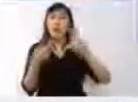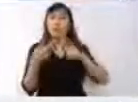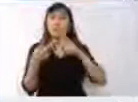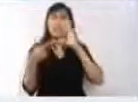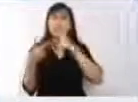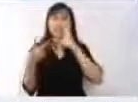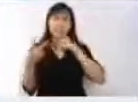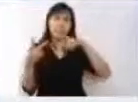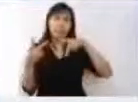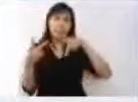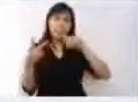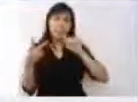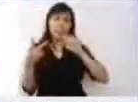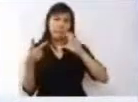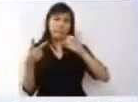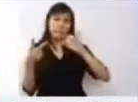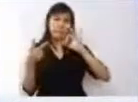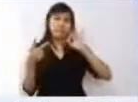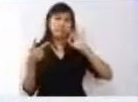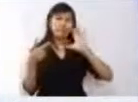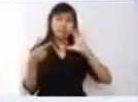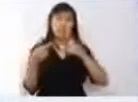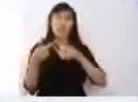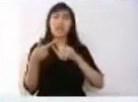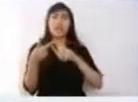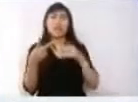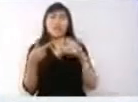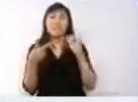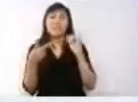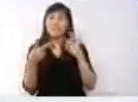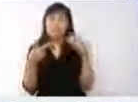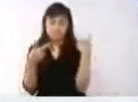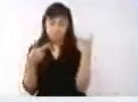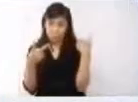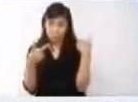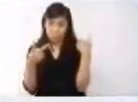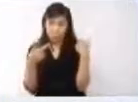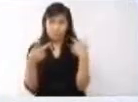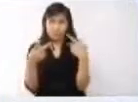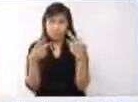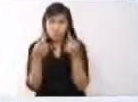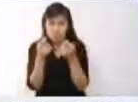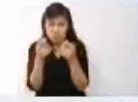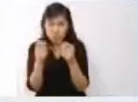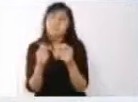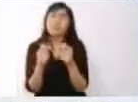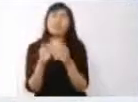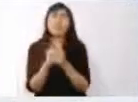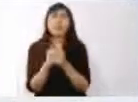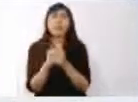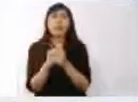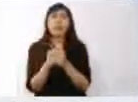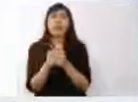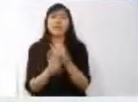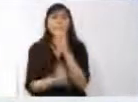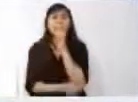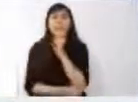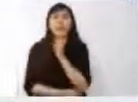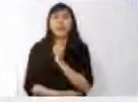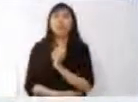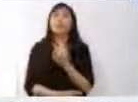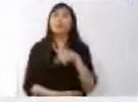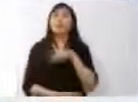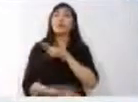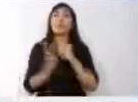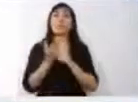Muli na pong binuksan ng bansang Japan ang kanilang borders para sa mga foreign travelers. May mga restrictions ba kung